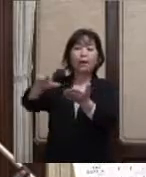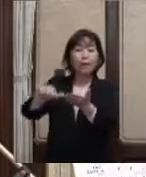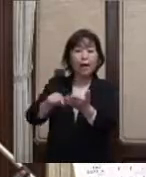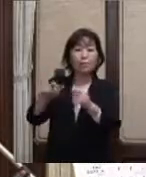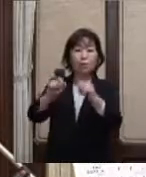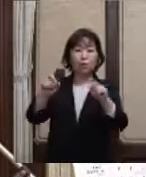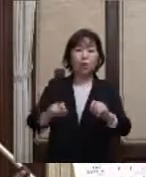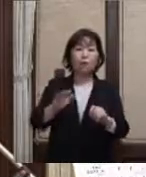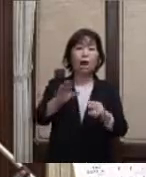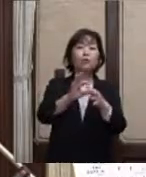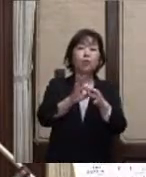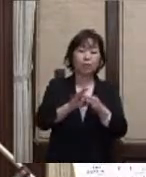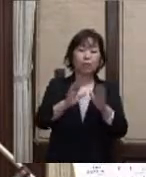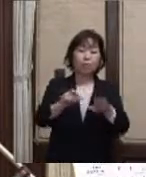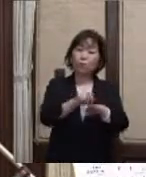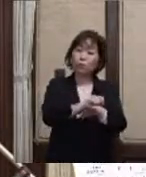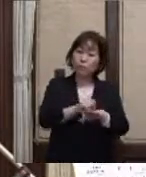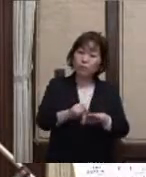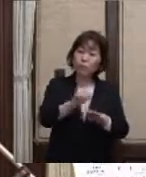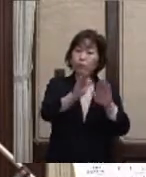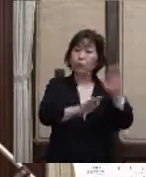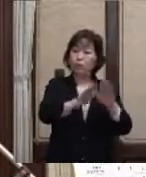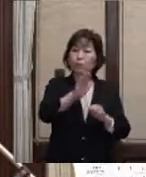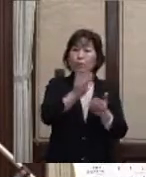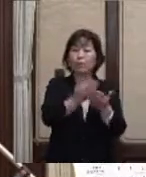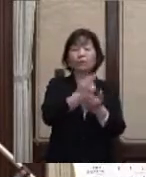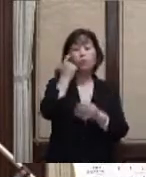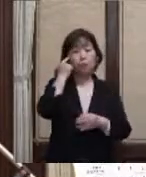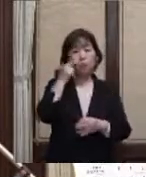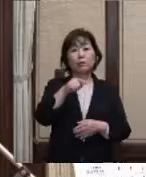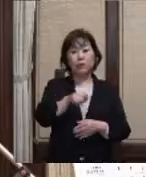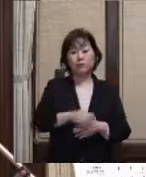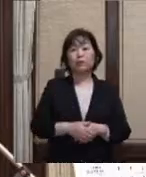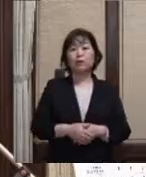ありますので、ちょっと、まあ、特殊な状況だと思うんですね。ですから、ここは